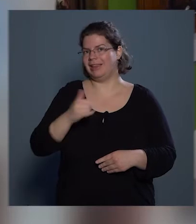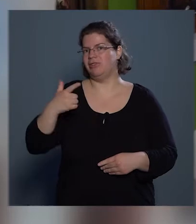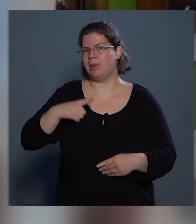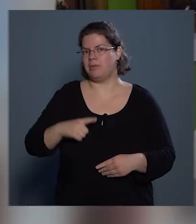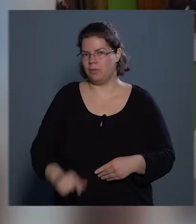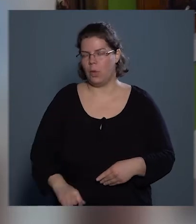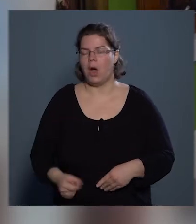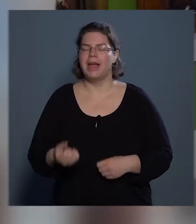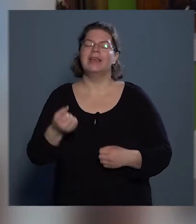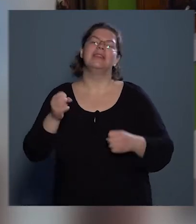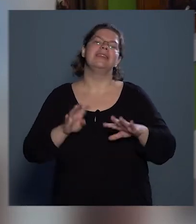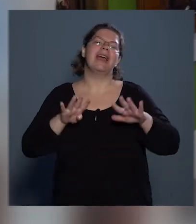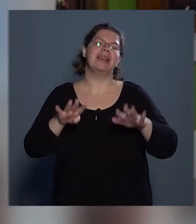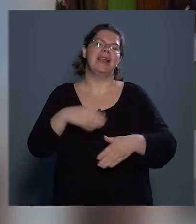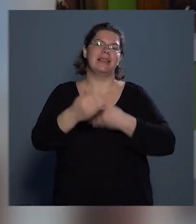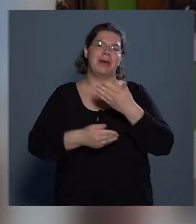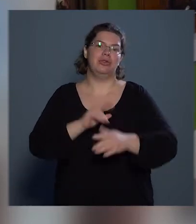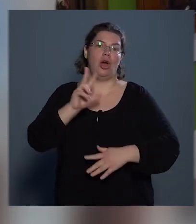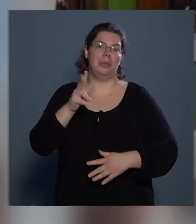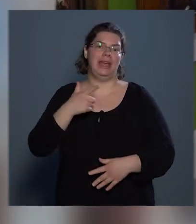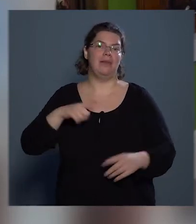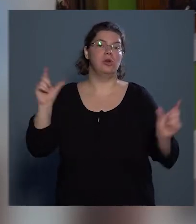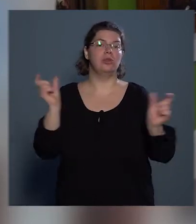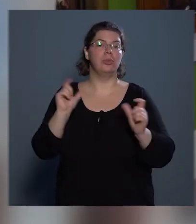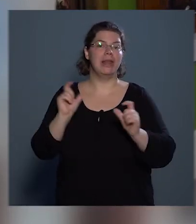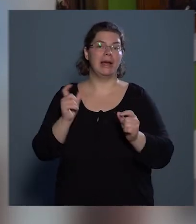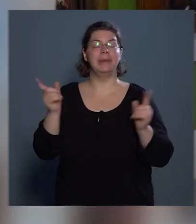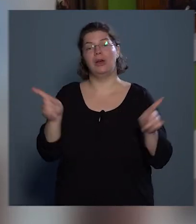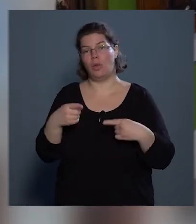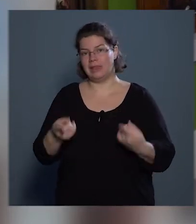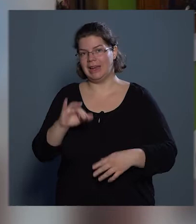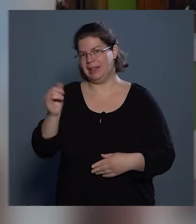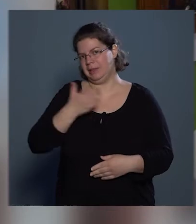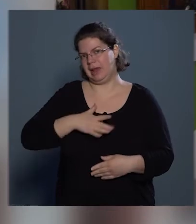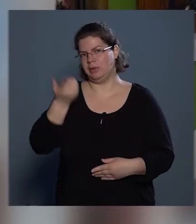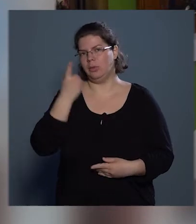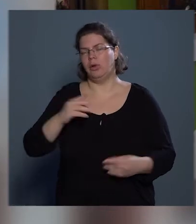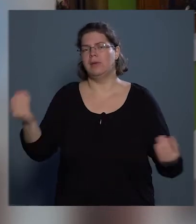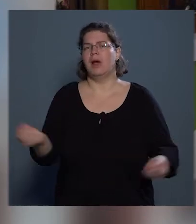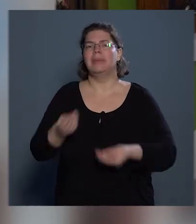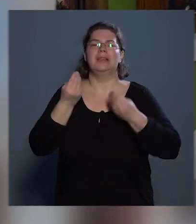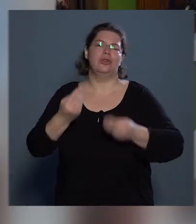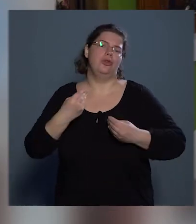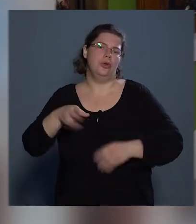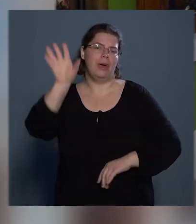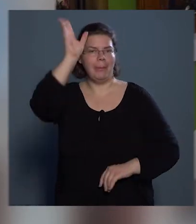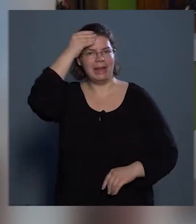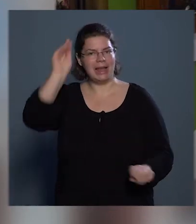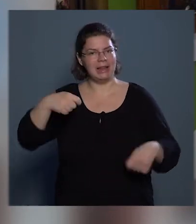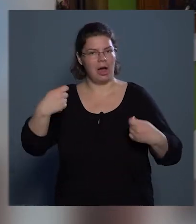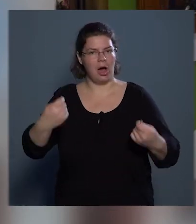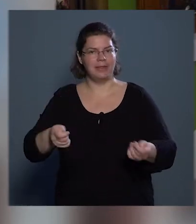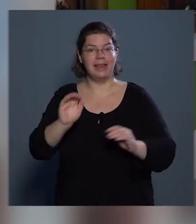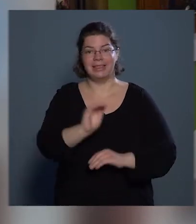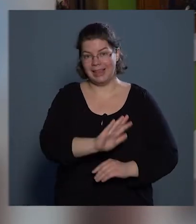május 3-án volt a jubileumi koncert, és szerettünk volna valami gyönyörű emléket adni majd a